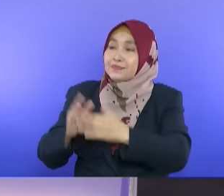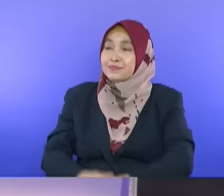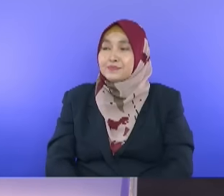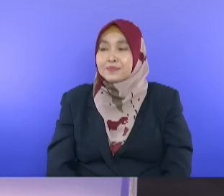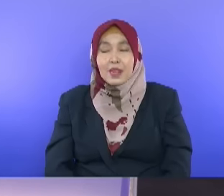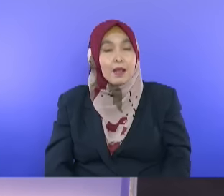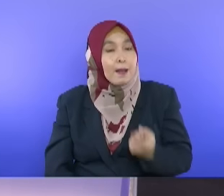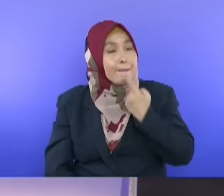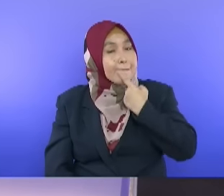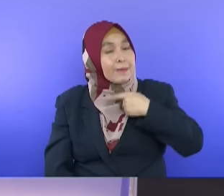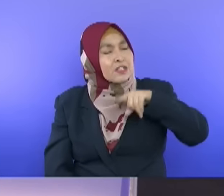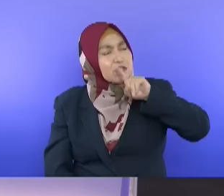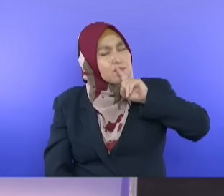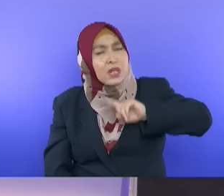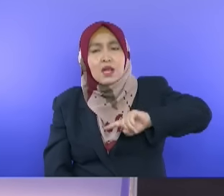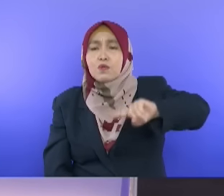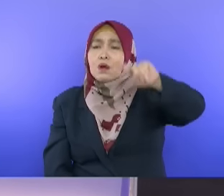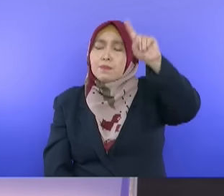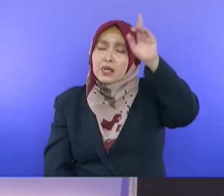orang-orang